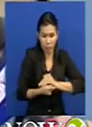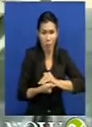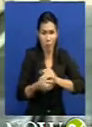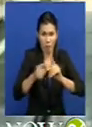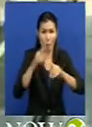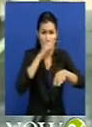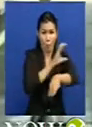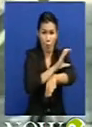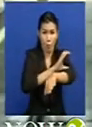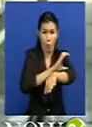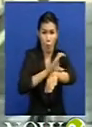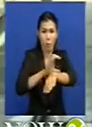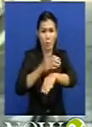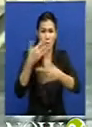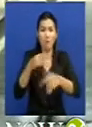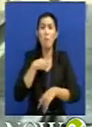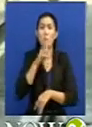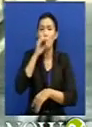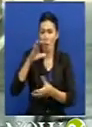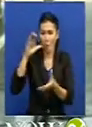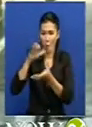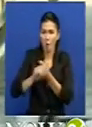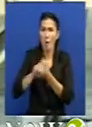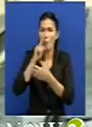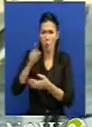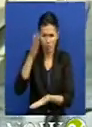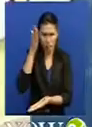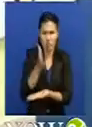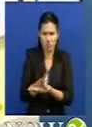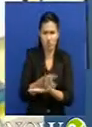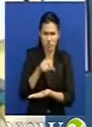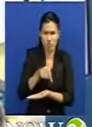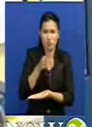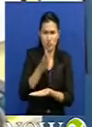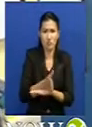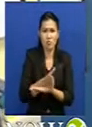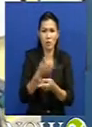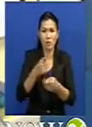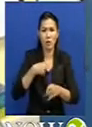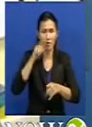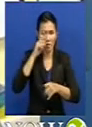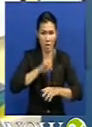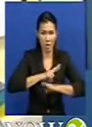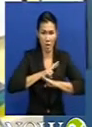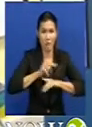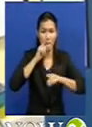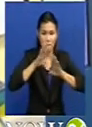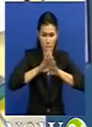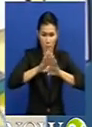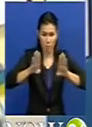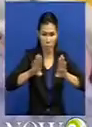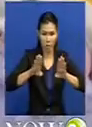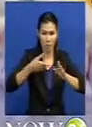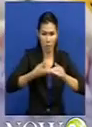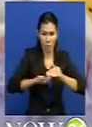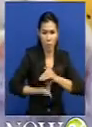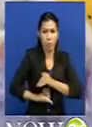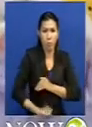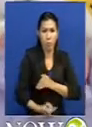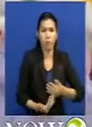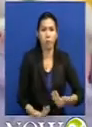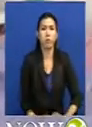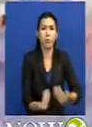ำลังวิ่งอยู่เธอจึงบอกกับคู่มั่นให้หยุดรถรางที่สถานีและเขาก็เปิดประตูรถจากนั้นเด็กก็หล่นลงในอ้อมอก